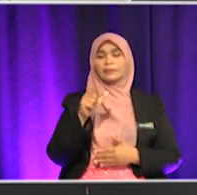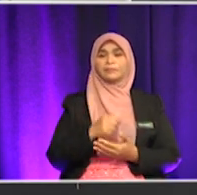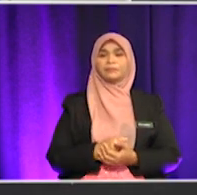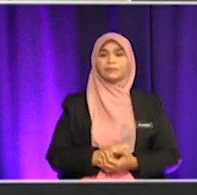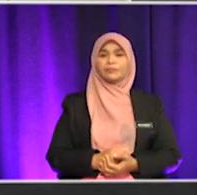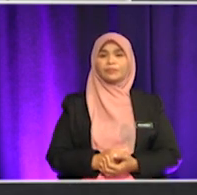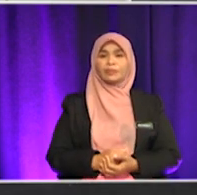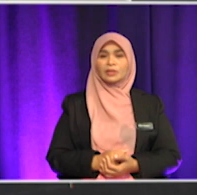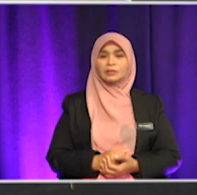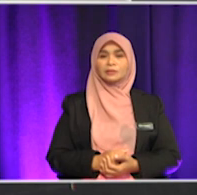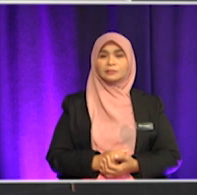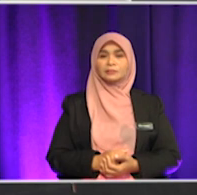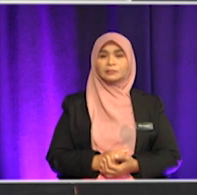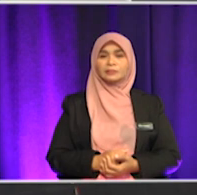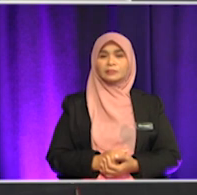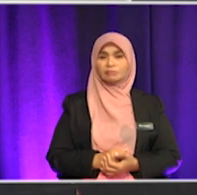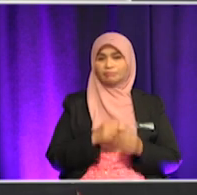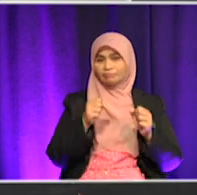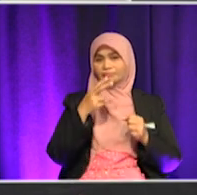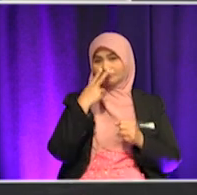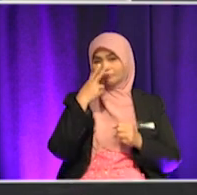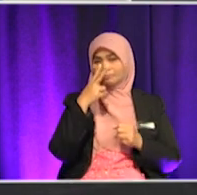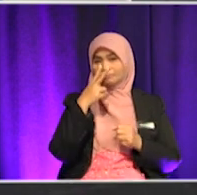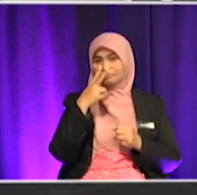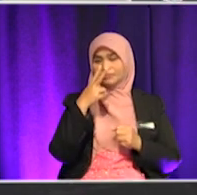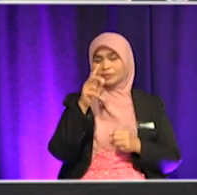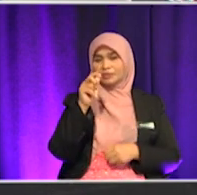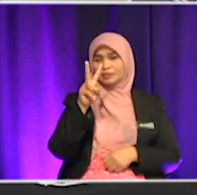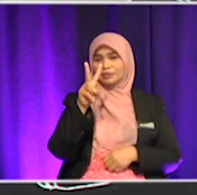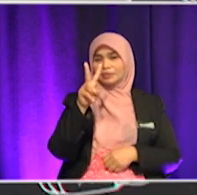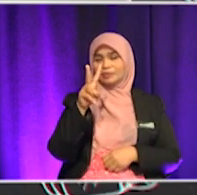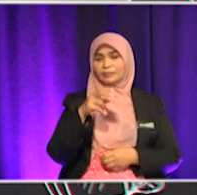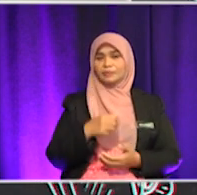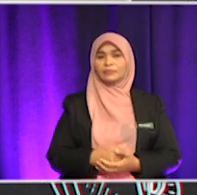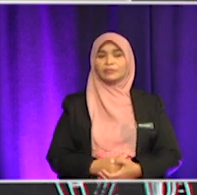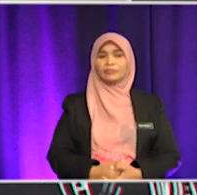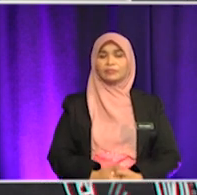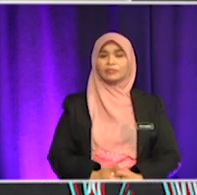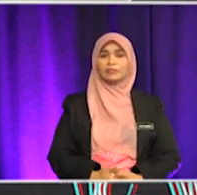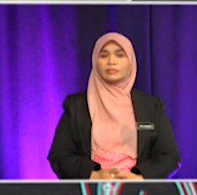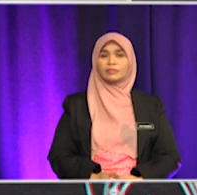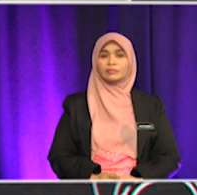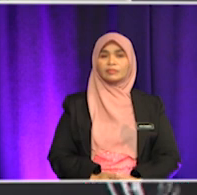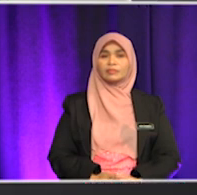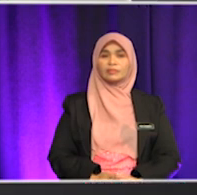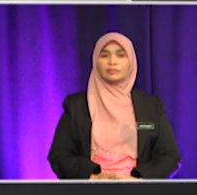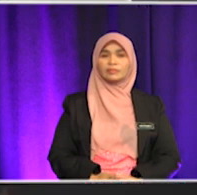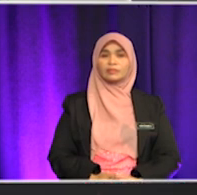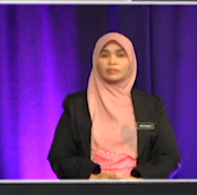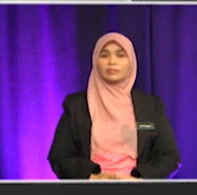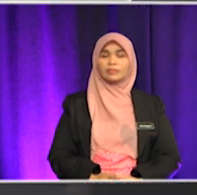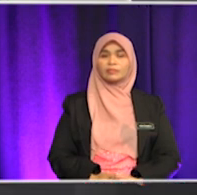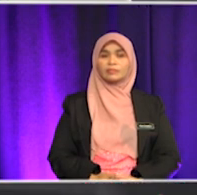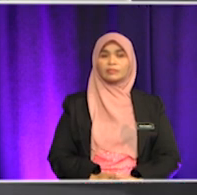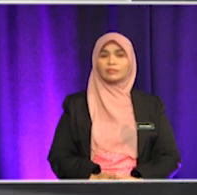Berapa tadi tak nampak? Okay. Oh, 5 keping. Nasrullah boleh onkan mikrofon? Onkan mikrofon. Okey,